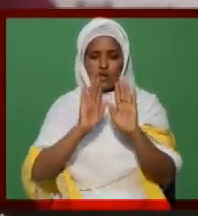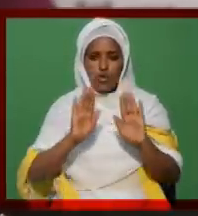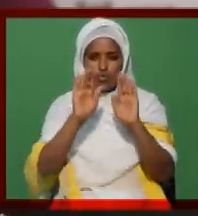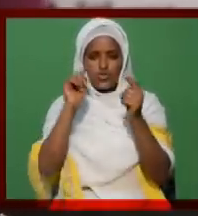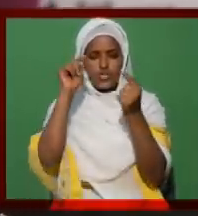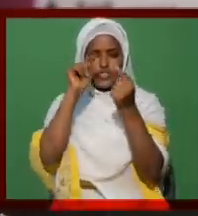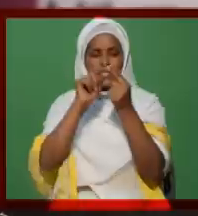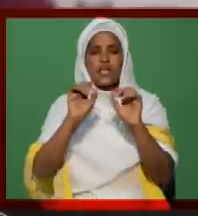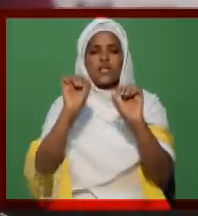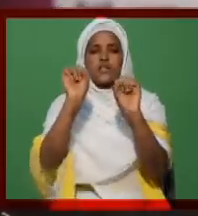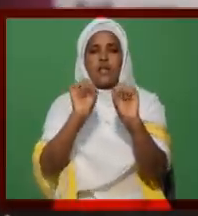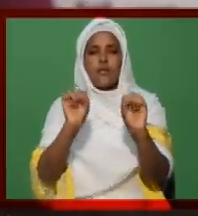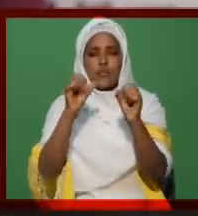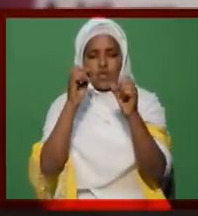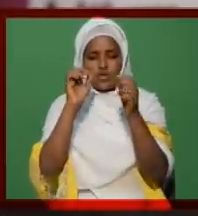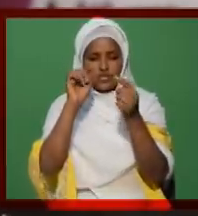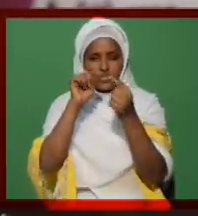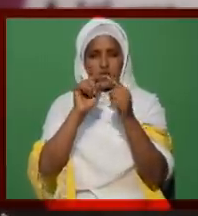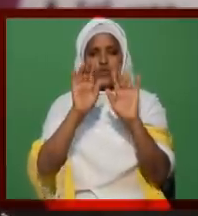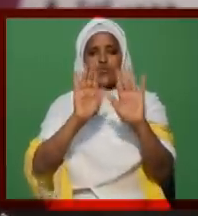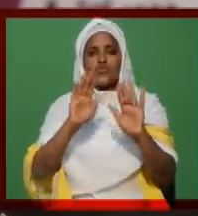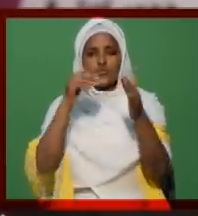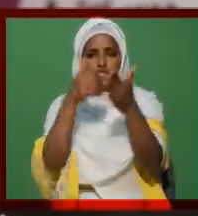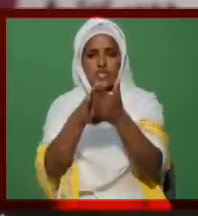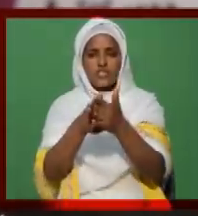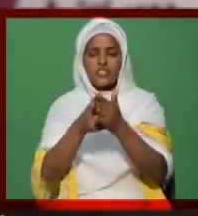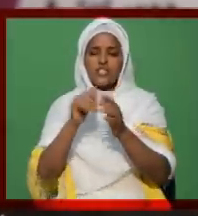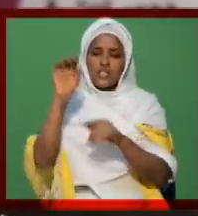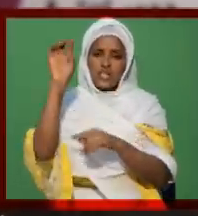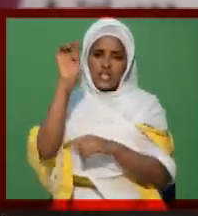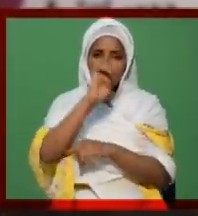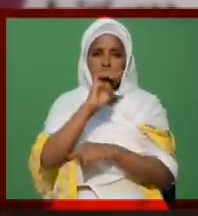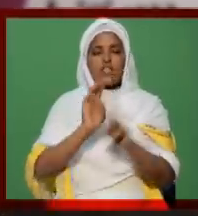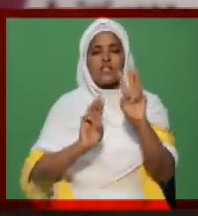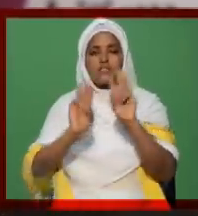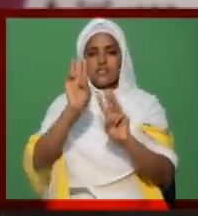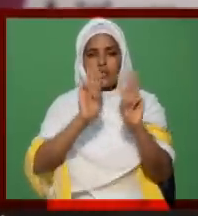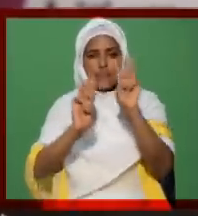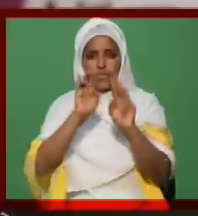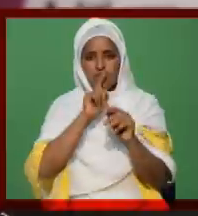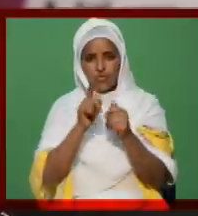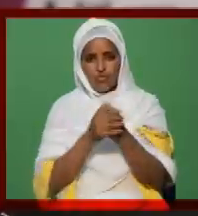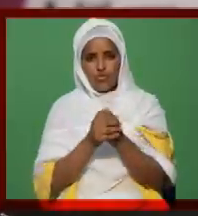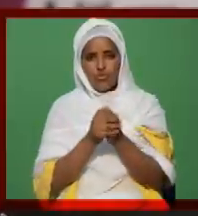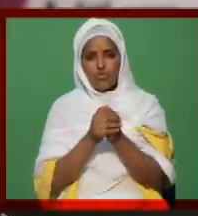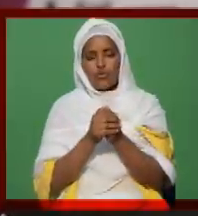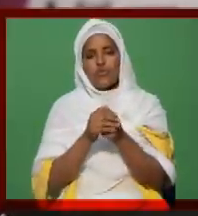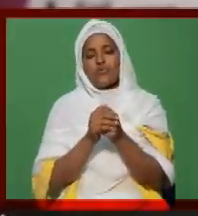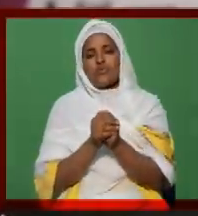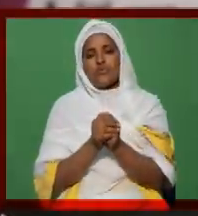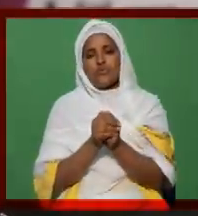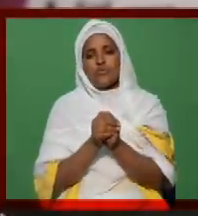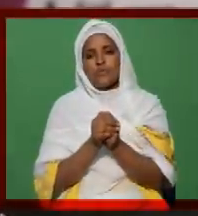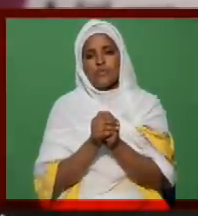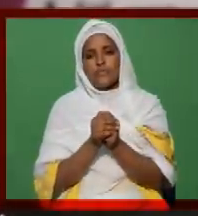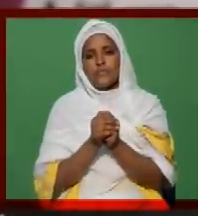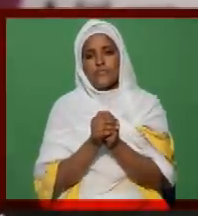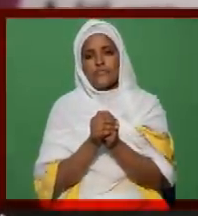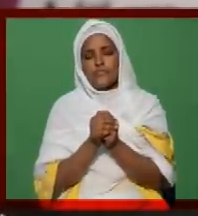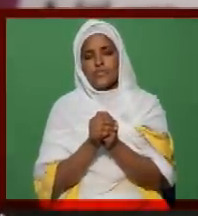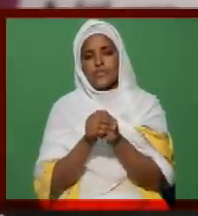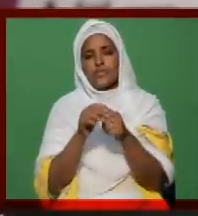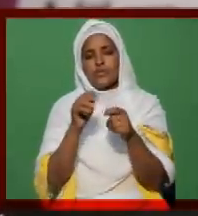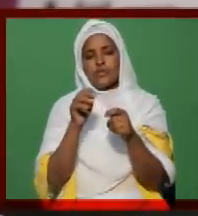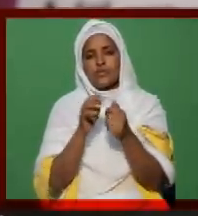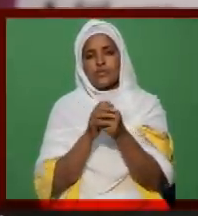እስከ ቅዳሜ እስከ እሁድ ድረስ ዕለተ ሰንበት ነው። ዮም ተንሳ ዮም ፍስሐ